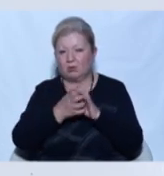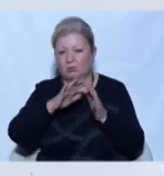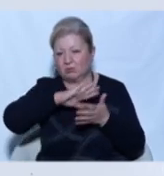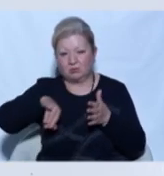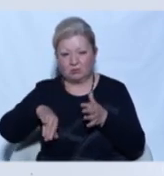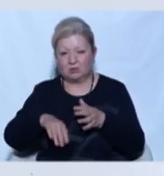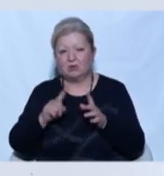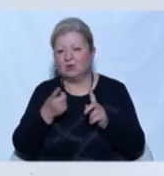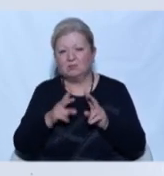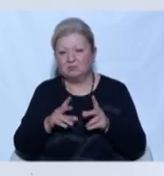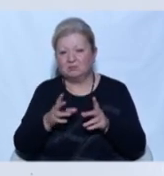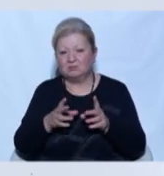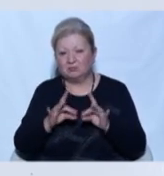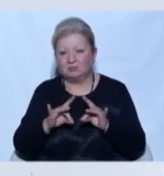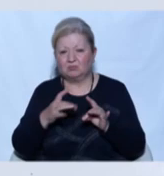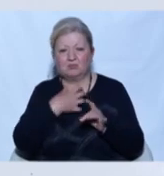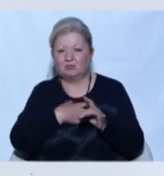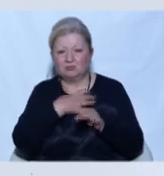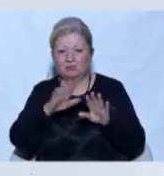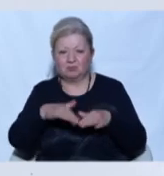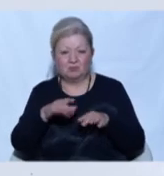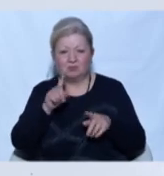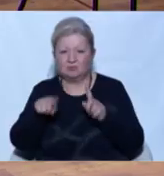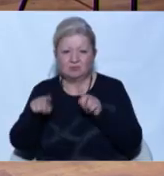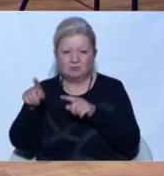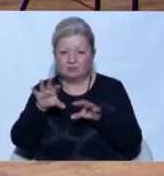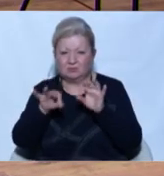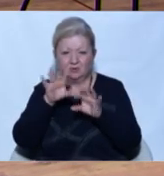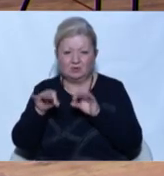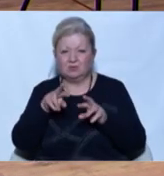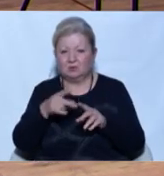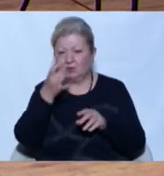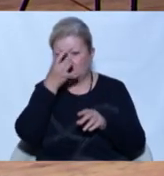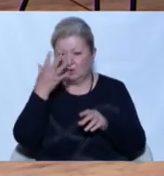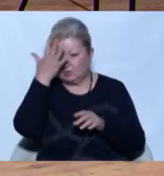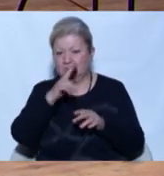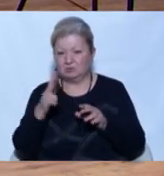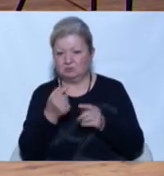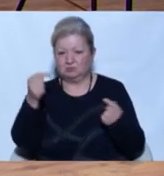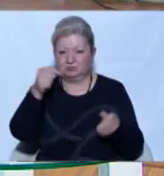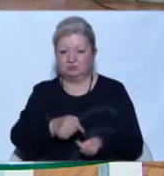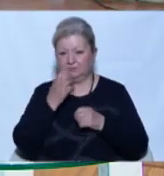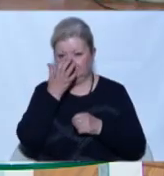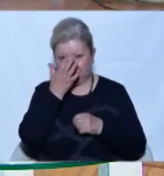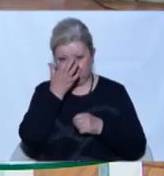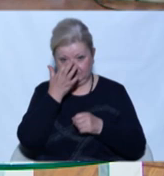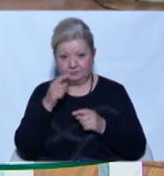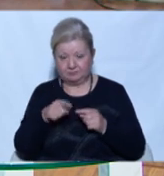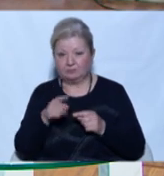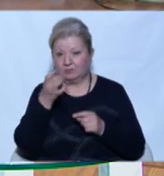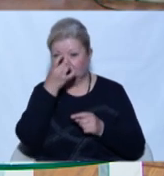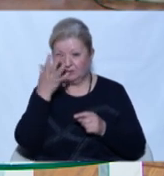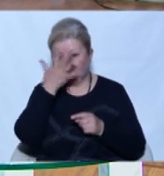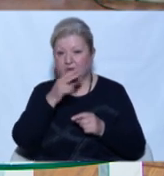აქვს მნიშვნელობა ნებისმიერი მათგანი რომ წავიღოთ აფრიკის კონტინენტი სამივე შეესაბამება. Da